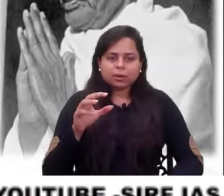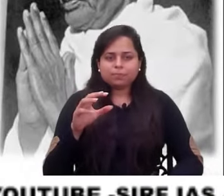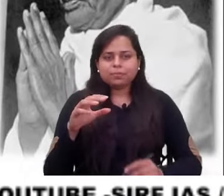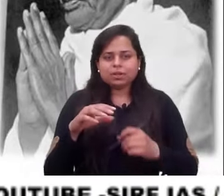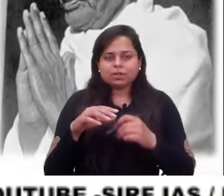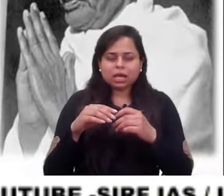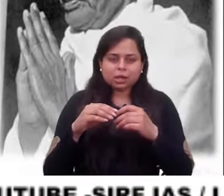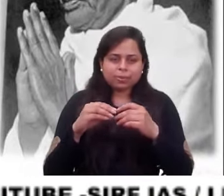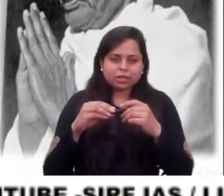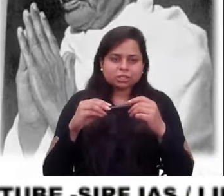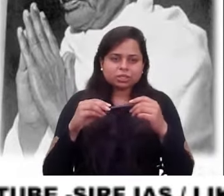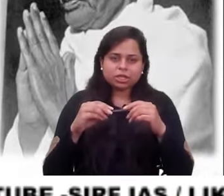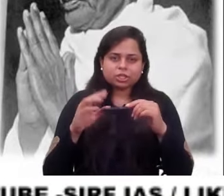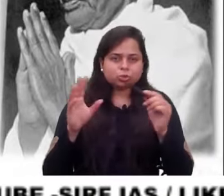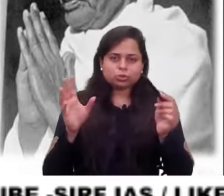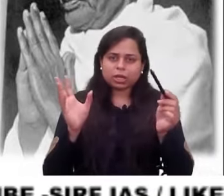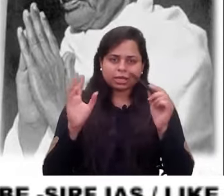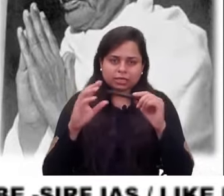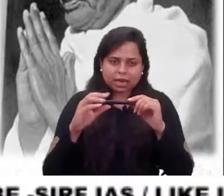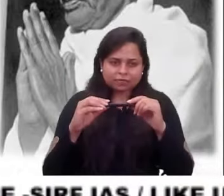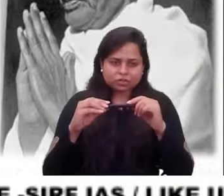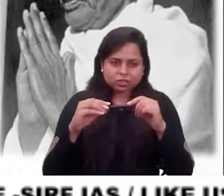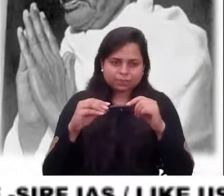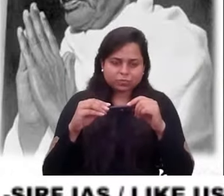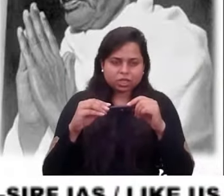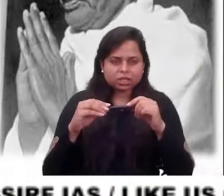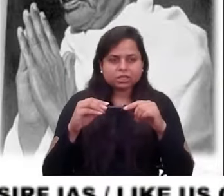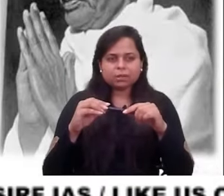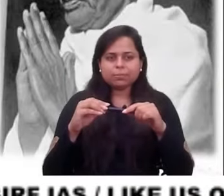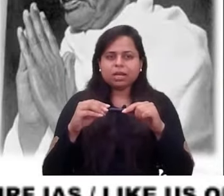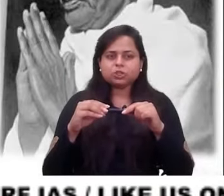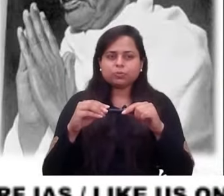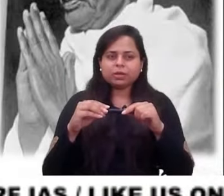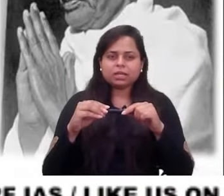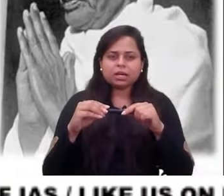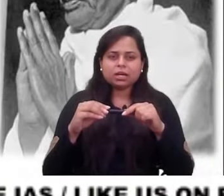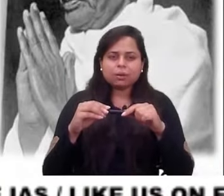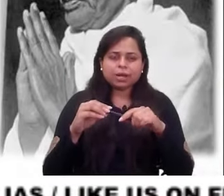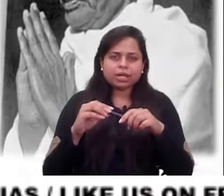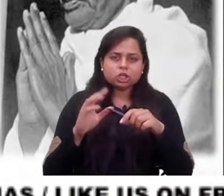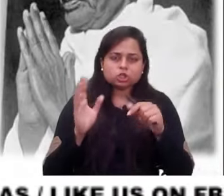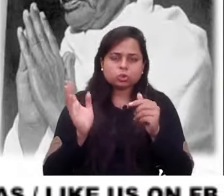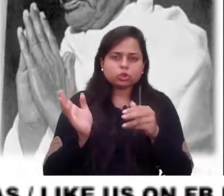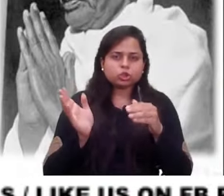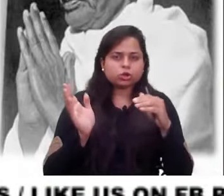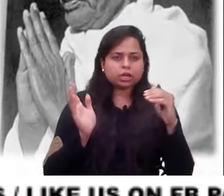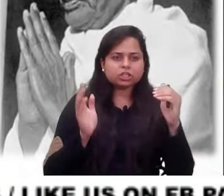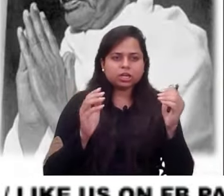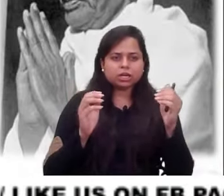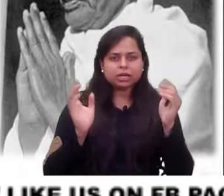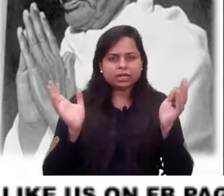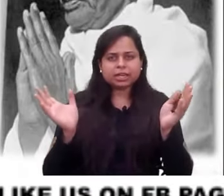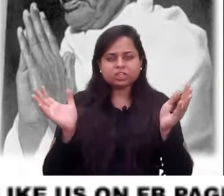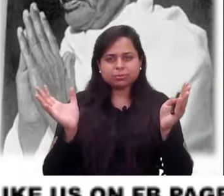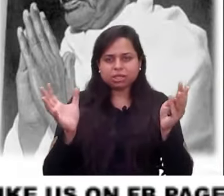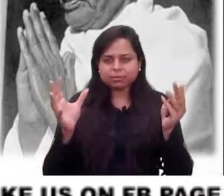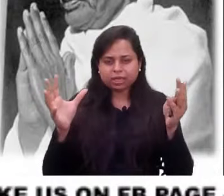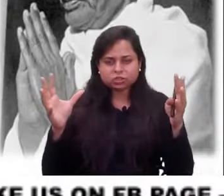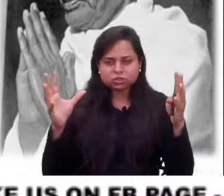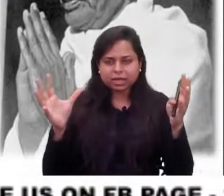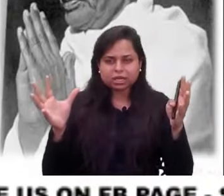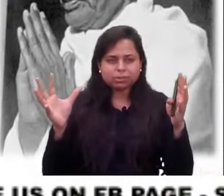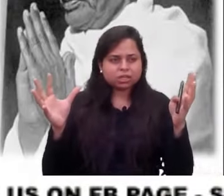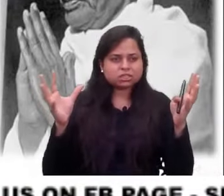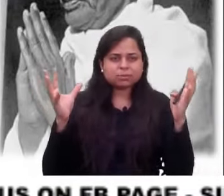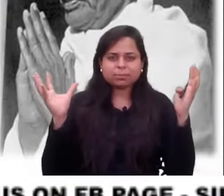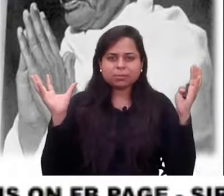कि अब यहां पर यह जो तो था लैंग्वेज का एक बड़ा दुश्मन हमार ए socio-cultural इंटिग्रेशन में